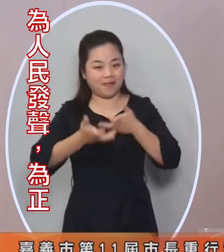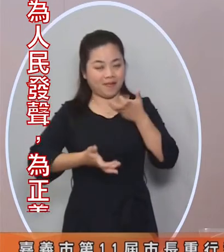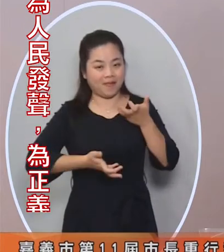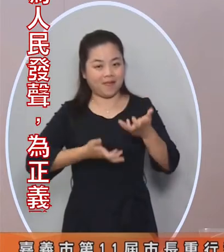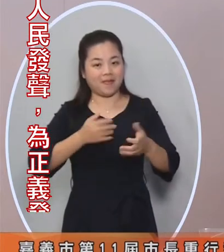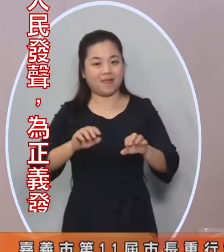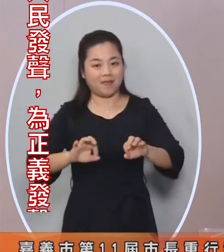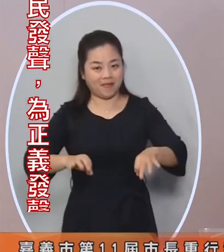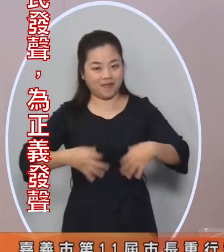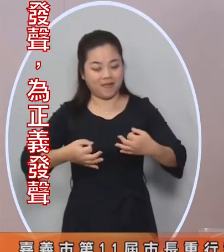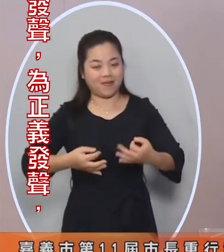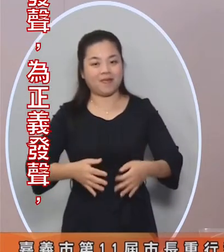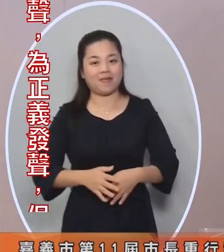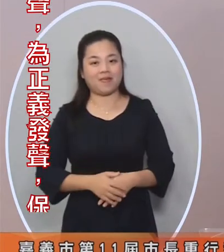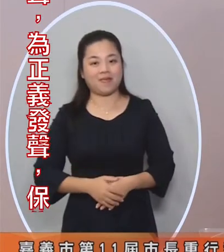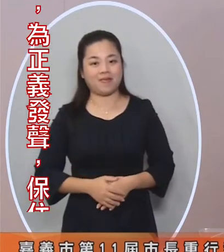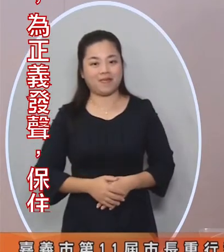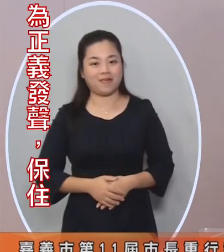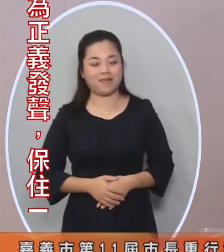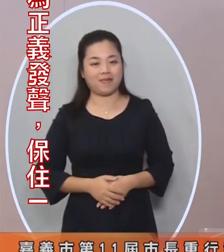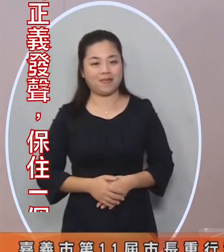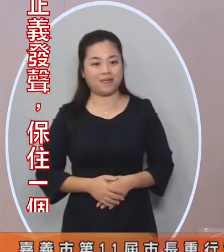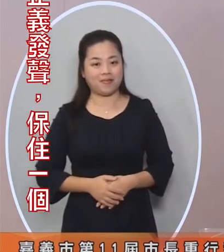财。轰